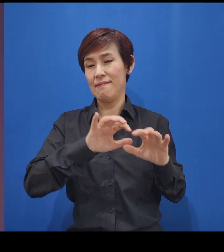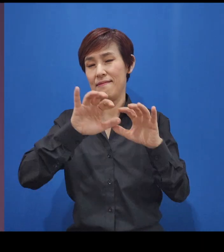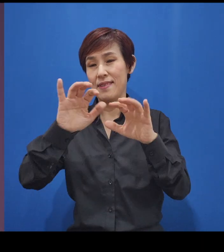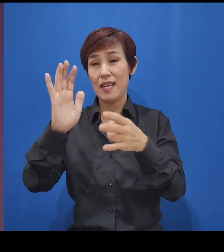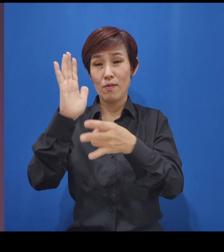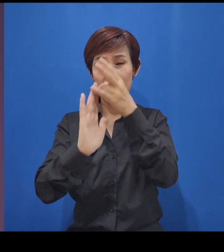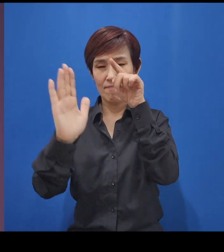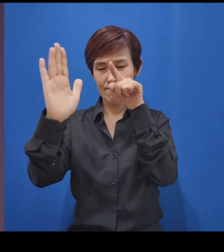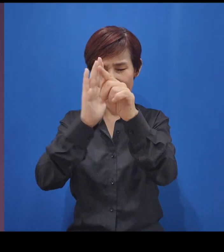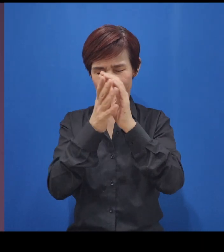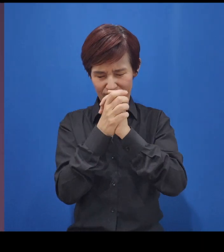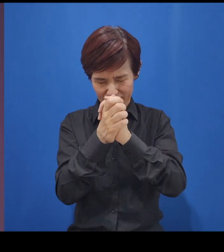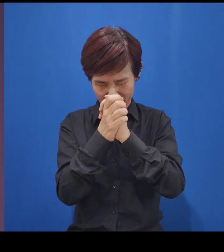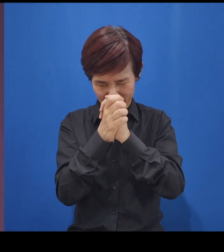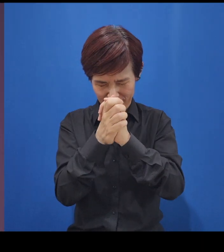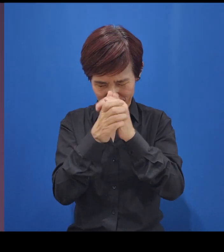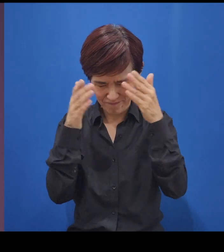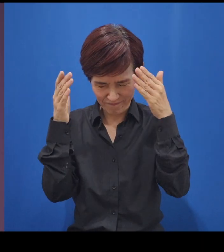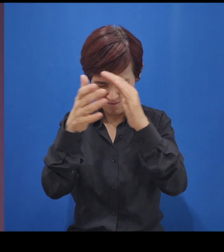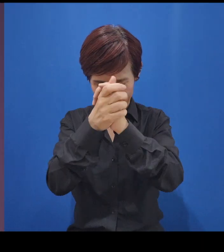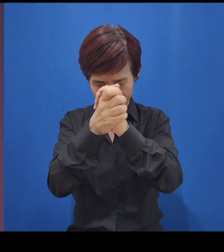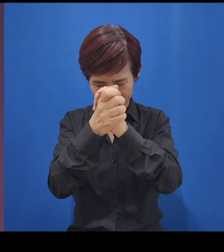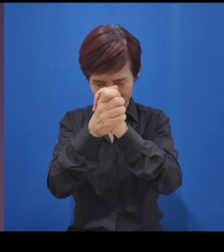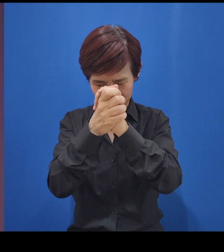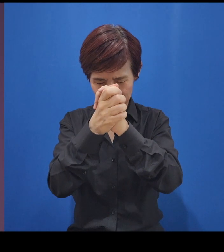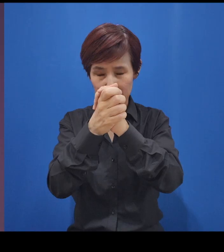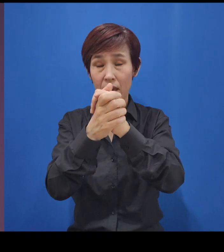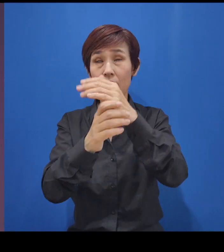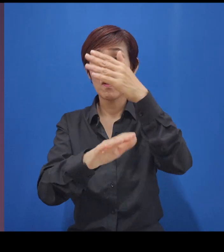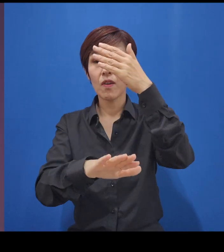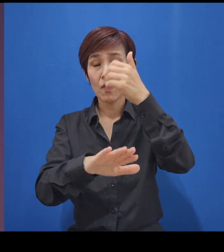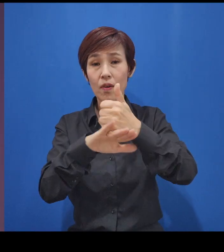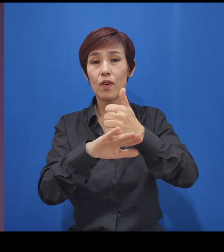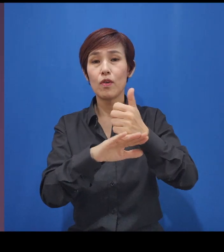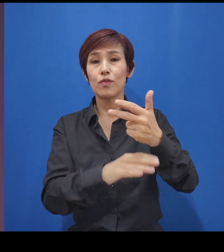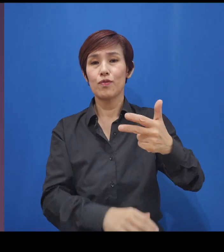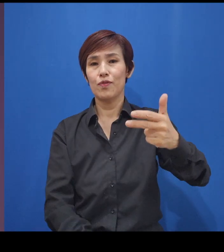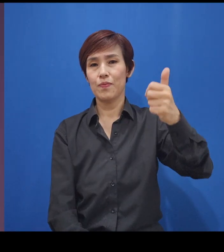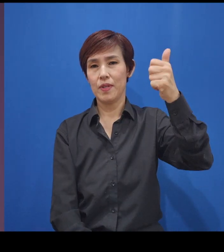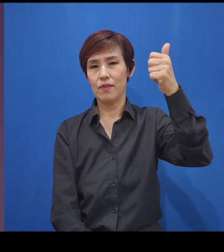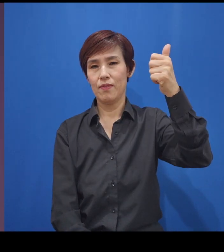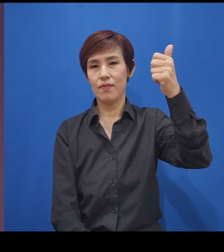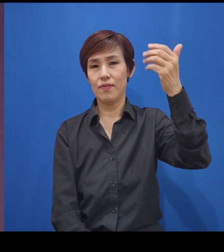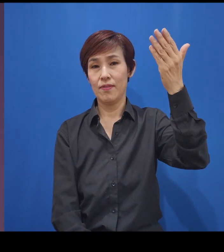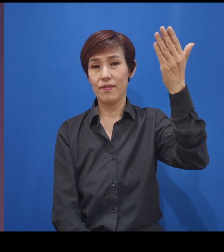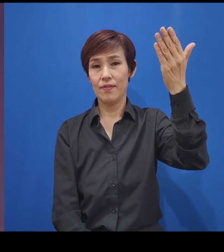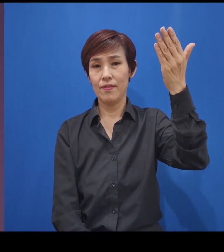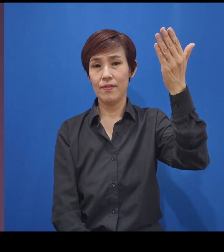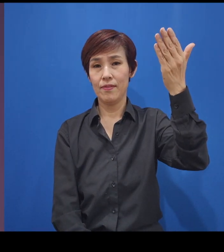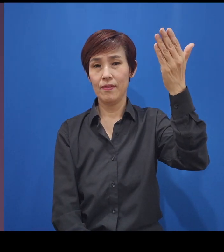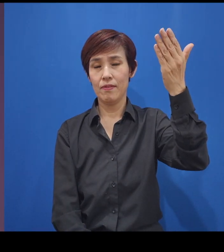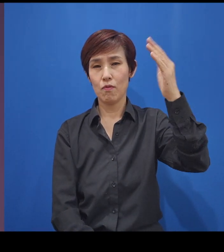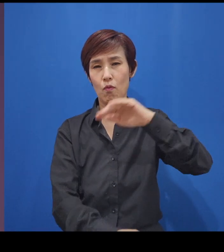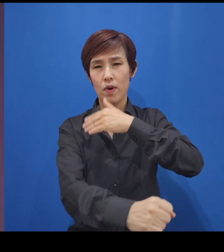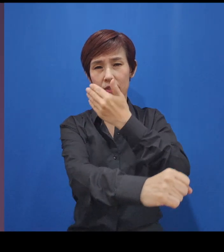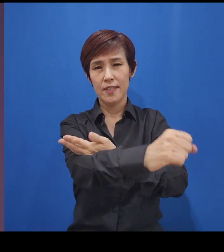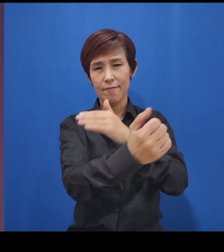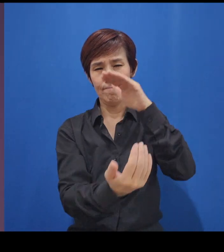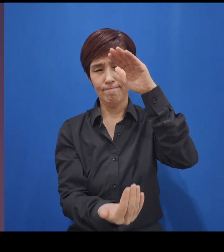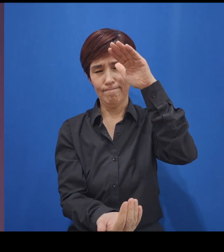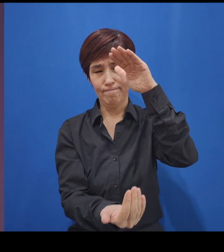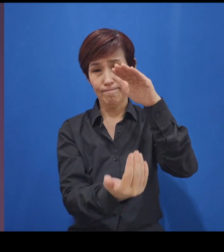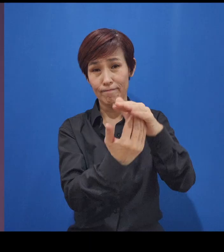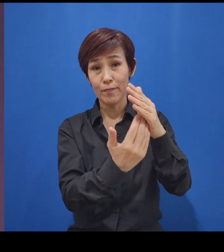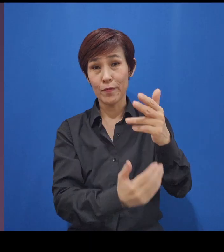모아서 기도했습니다. 그 결과 전능하신 주의 손이, 하늘과 땅의 모든 권세를